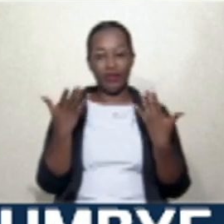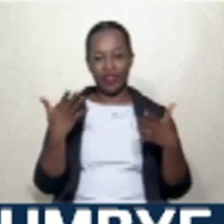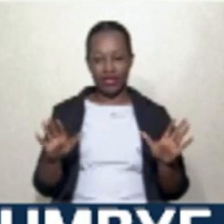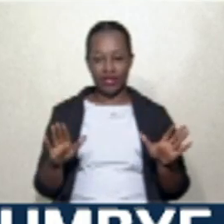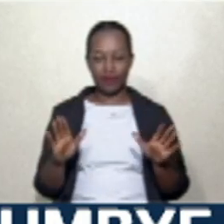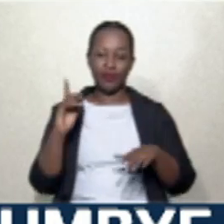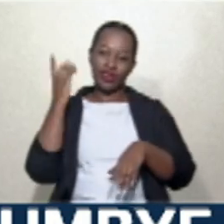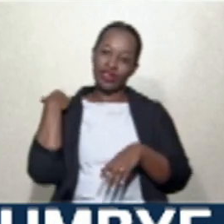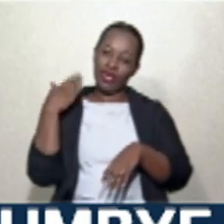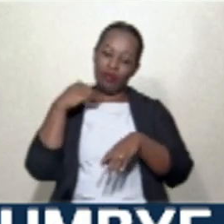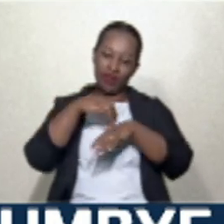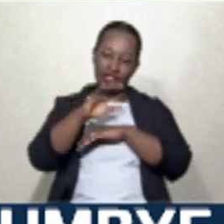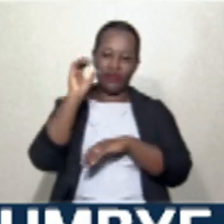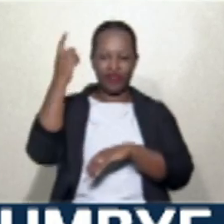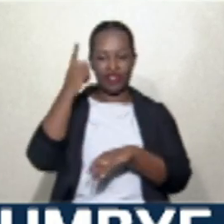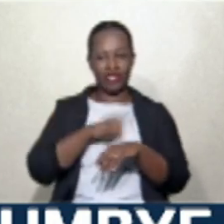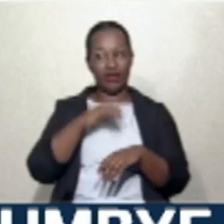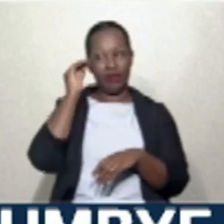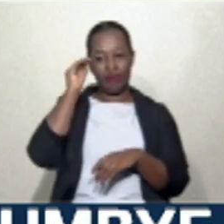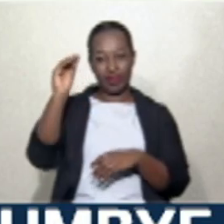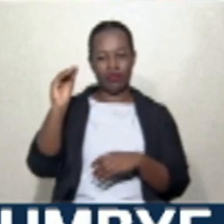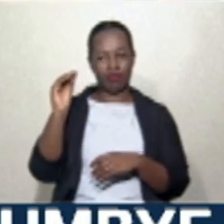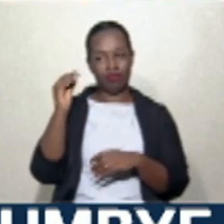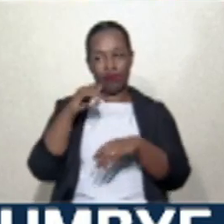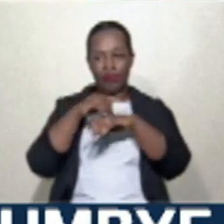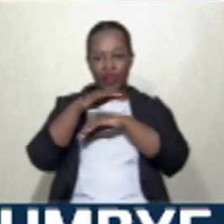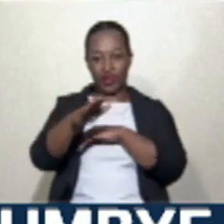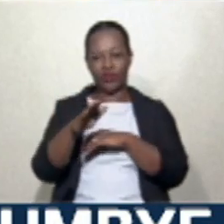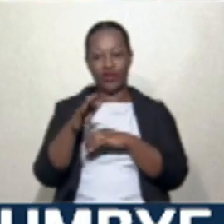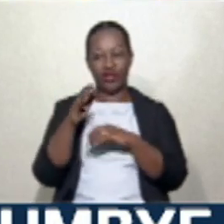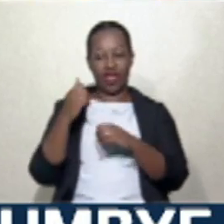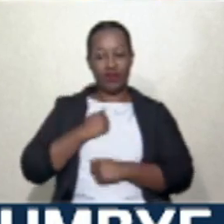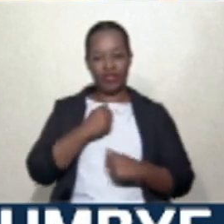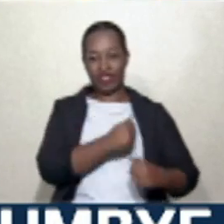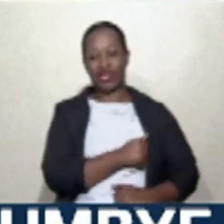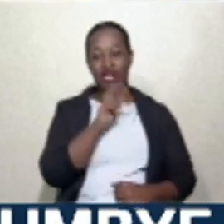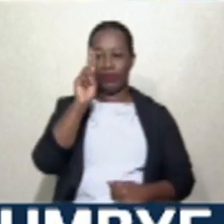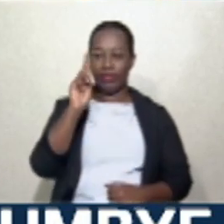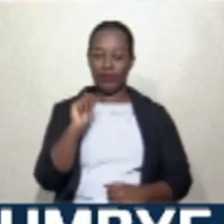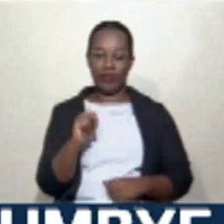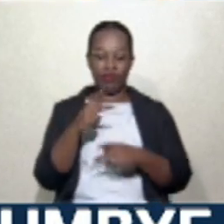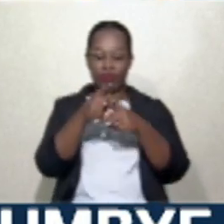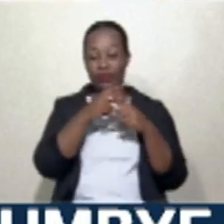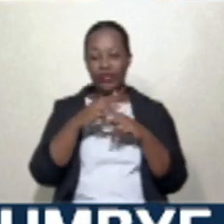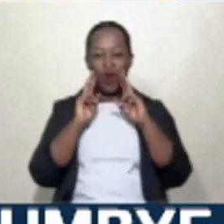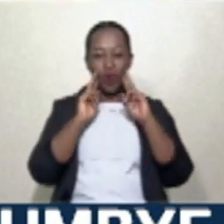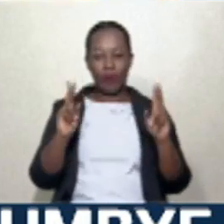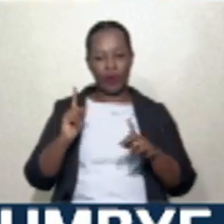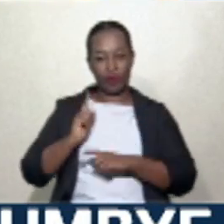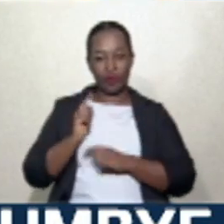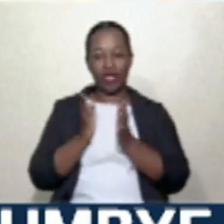ubwo hoherezwaga bwa mbere ubutumwa bw'ingabo za Loni bwo kubungabunga amahoro n'umutekano